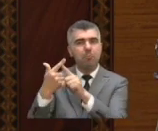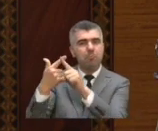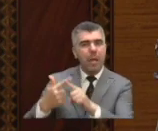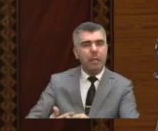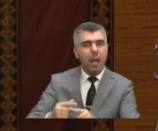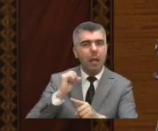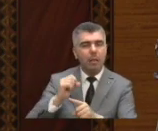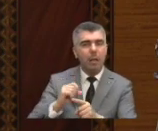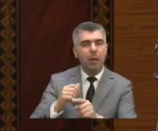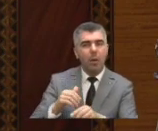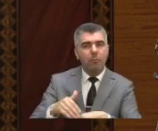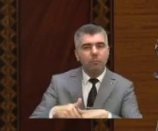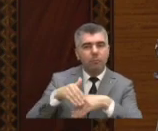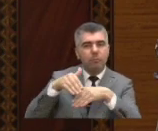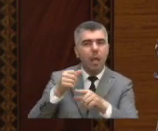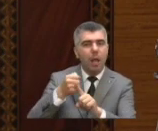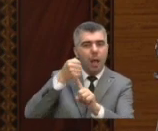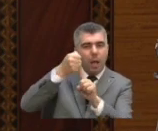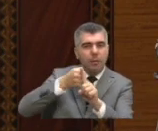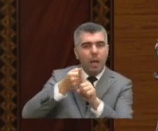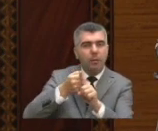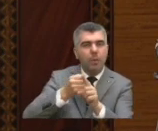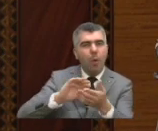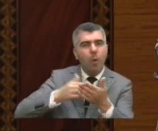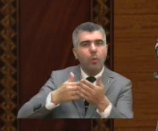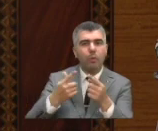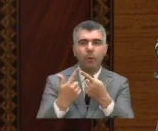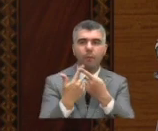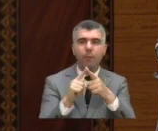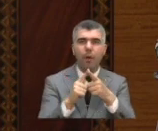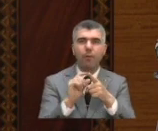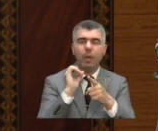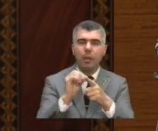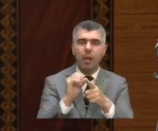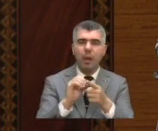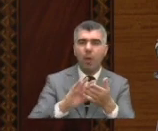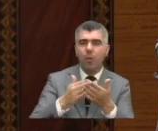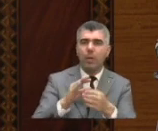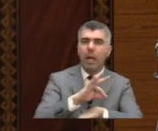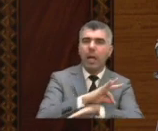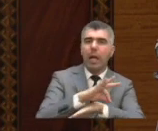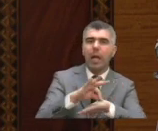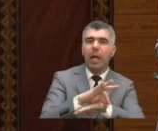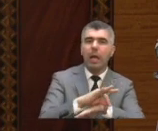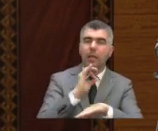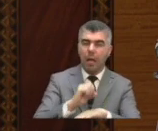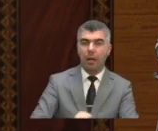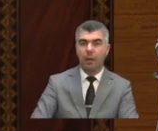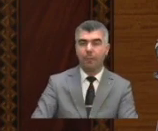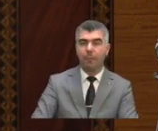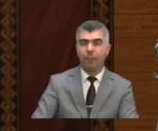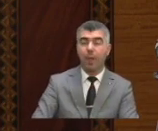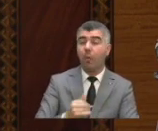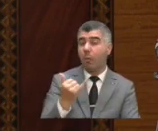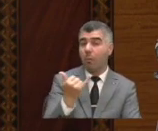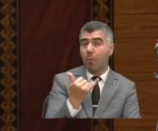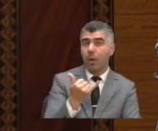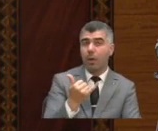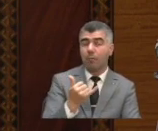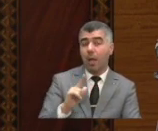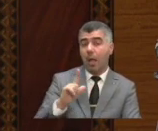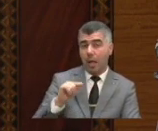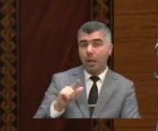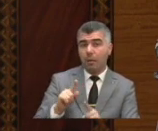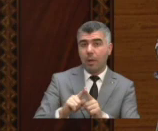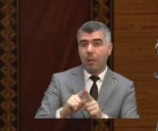مواصله تنزيل مختلف الاوراش المتعلقه باصلاح الاداره خصوصا منها ما يتعلق